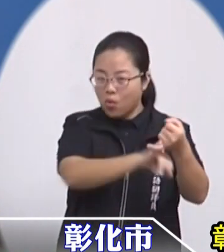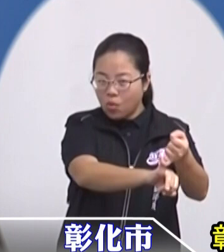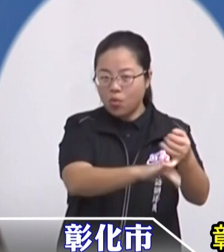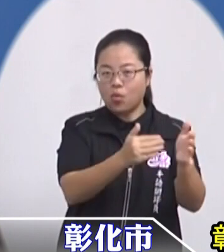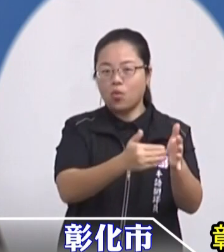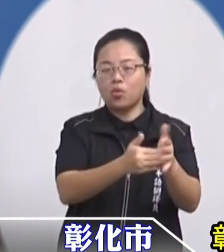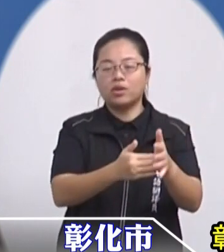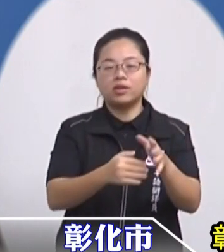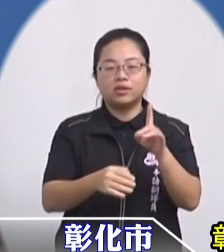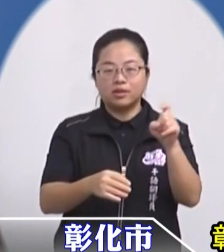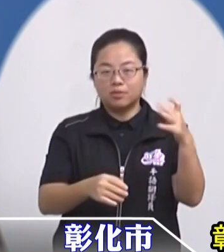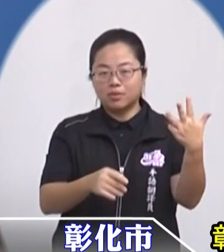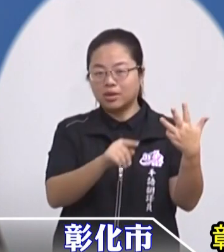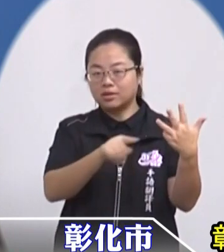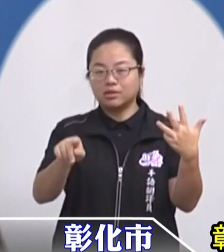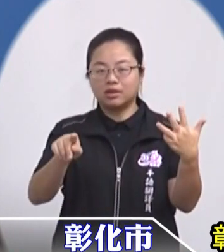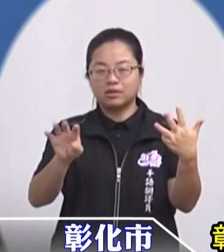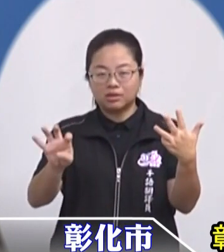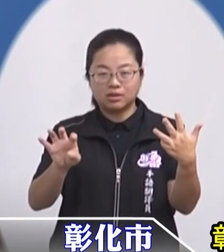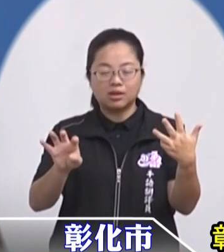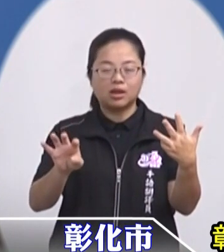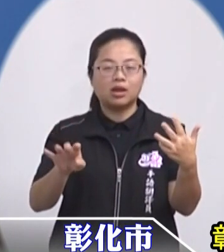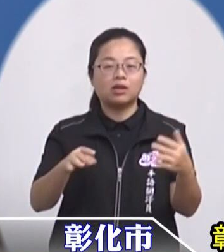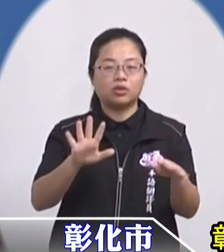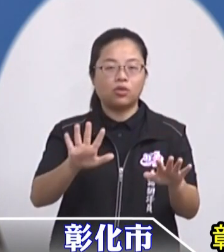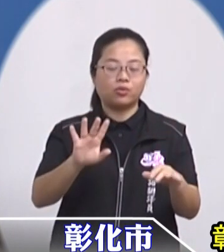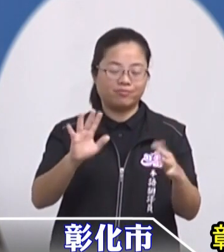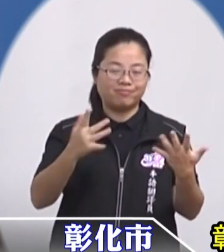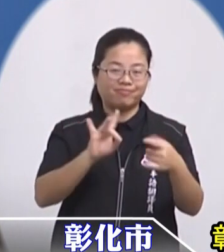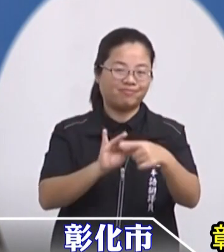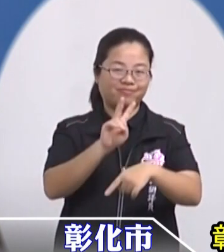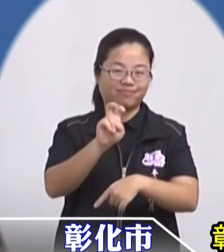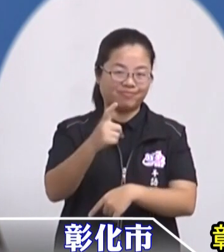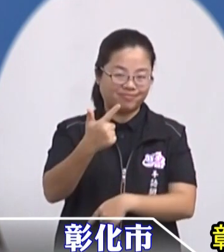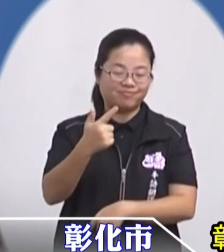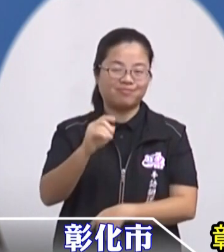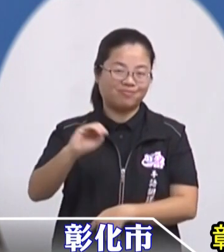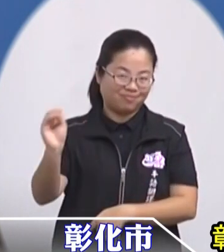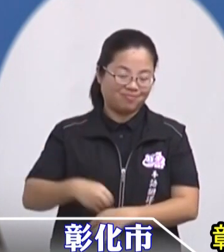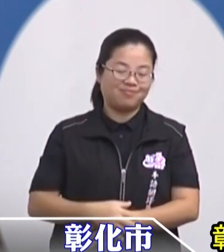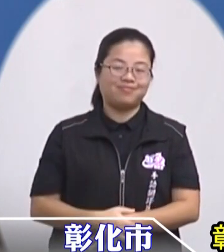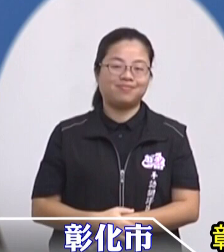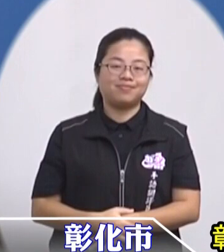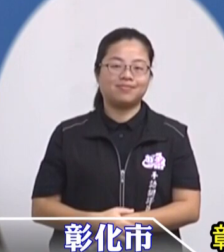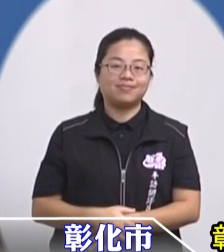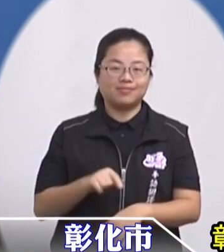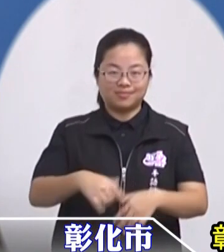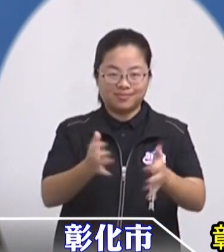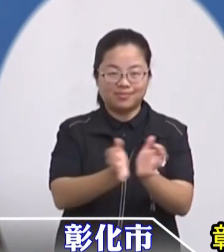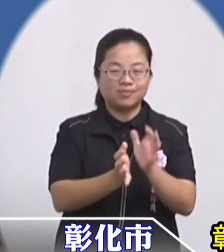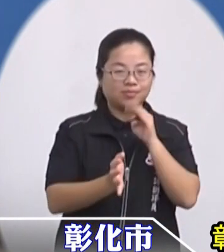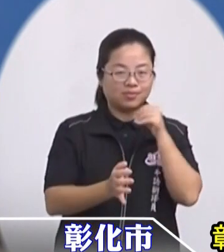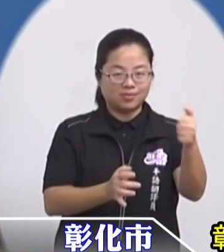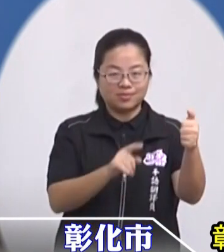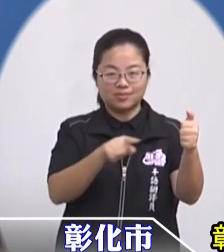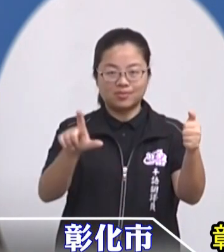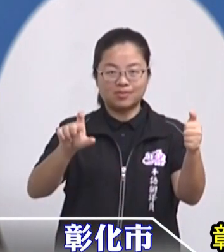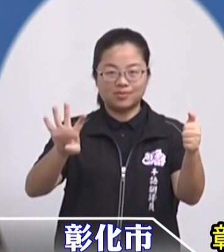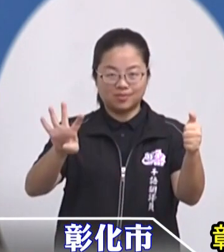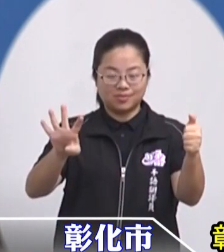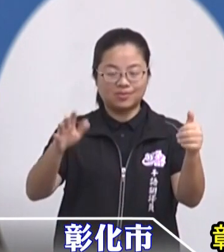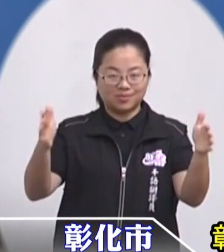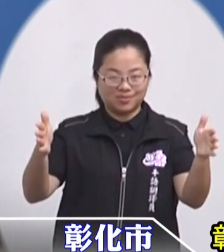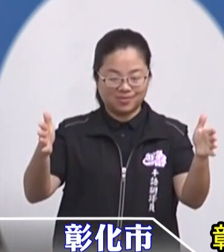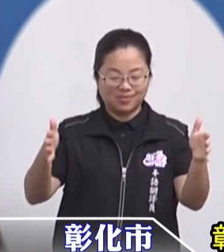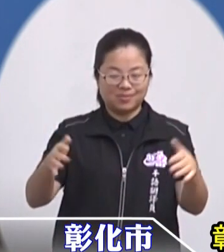那18到40岁也有20%哈，26%哈。那这个部分的话，所以我们还是要拜托哈，50到64岁单剂 N